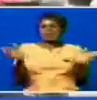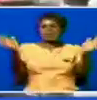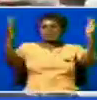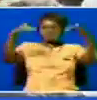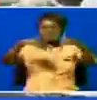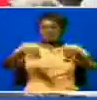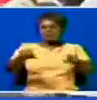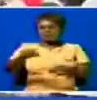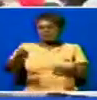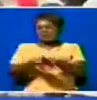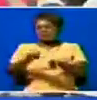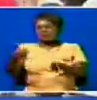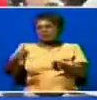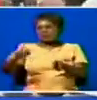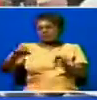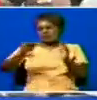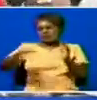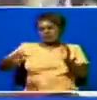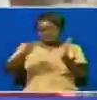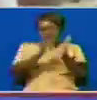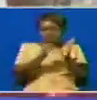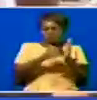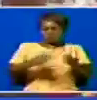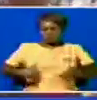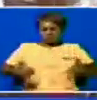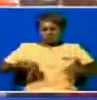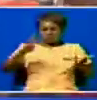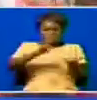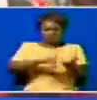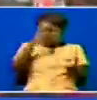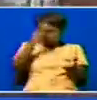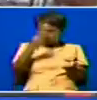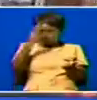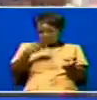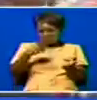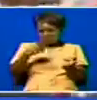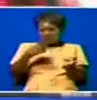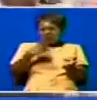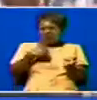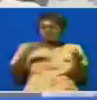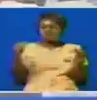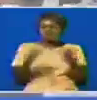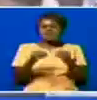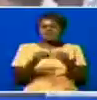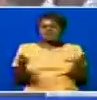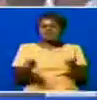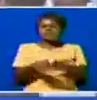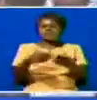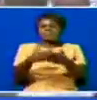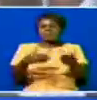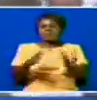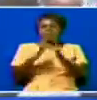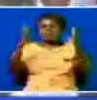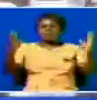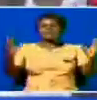huku kaunti zingine kama vile Machakos, Garissa, Kisii, Migori na Narok zikiratibiwa kuandaa mikutano hiyo hiyo kabla ya mkutano